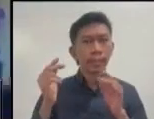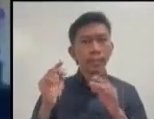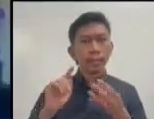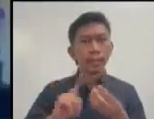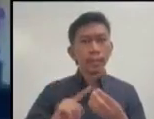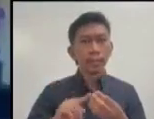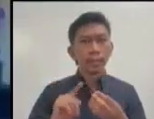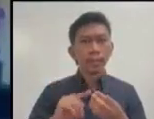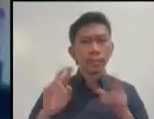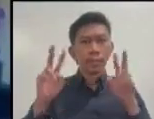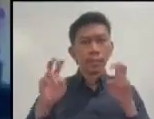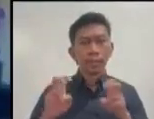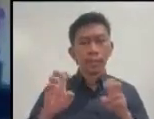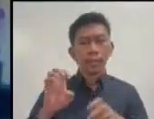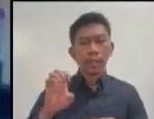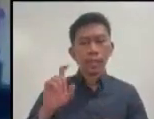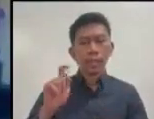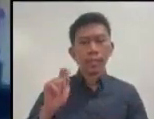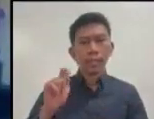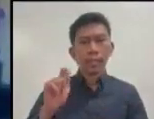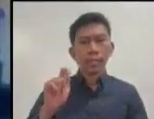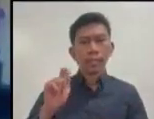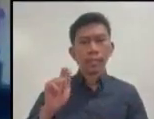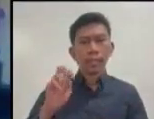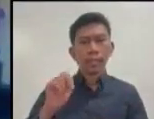producer's responsibility. Napakaganda po niyan.